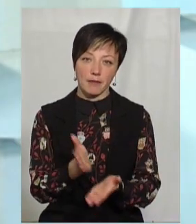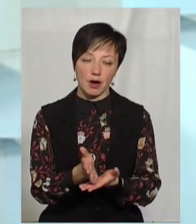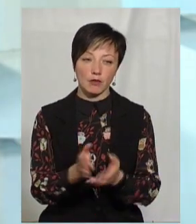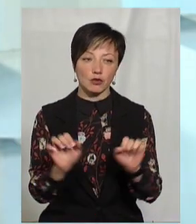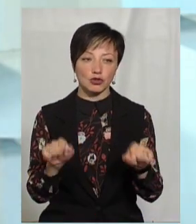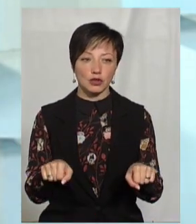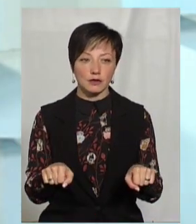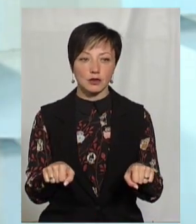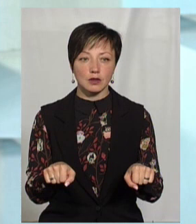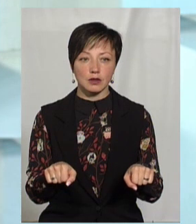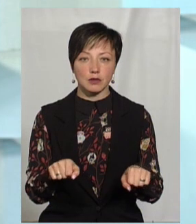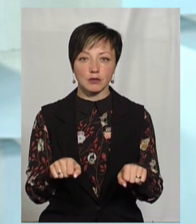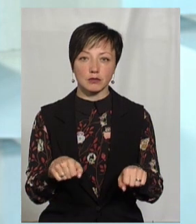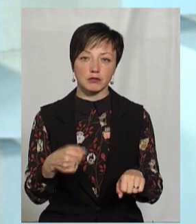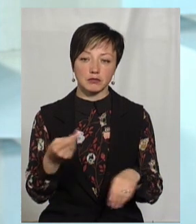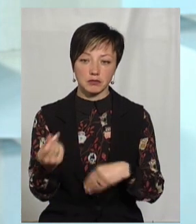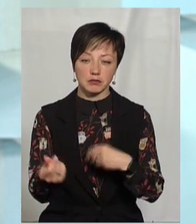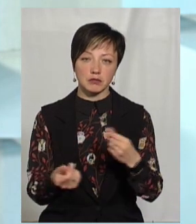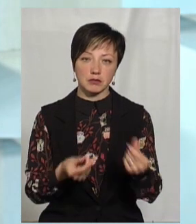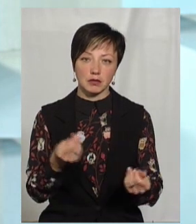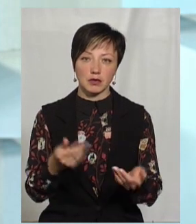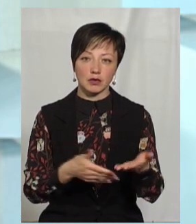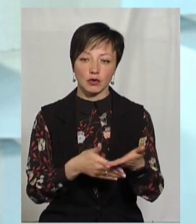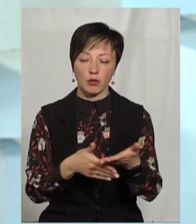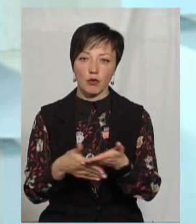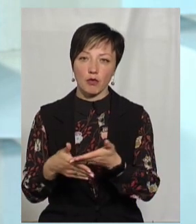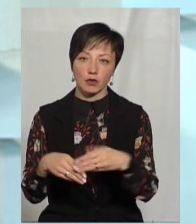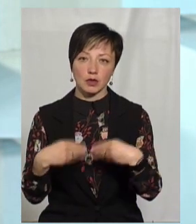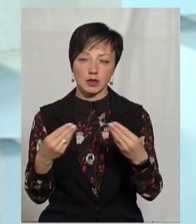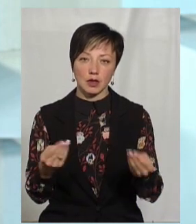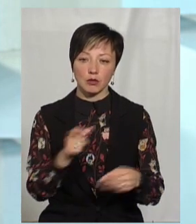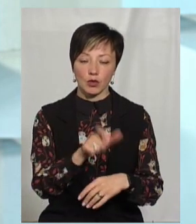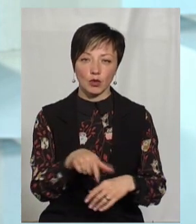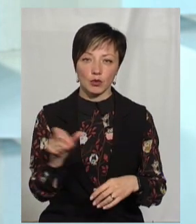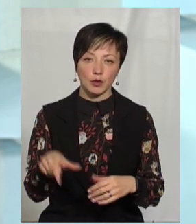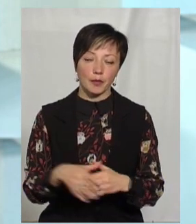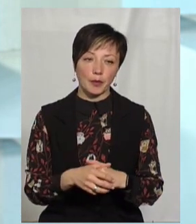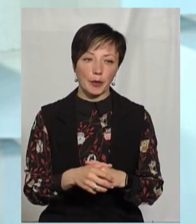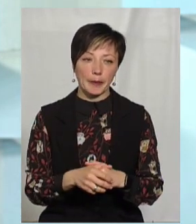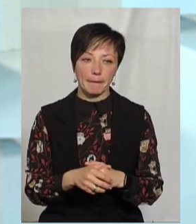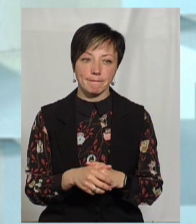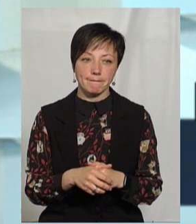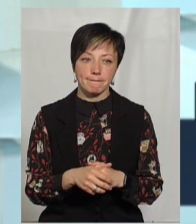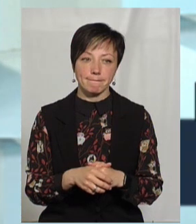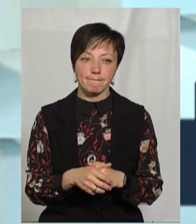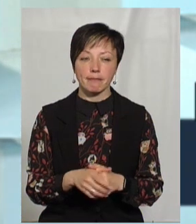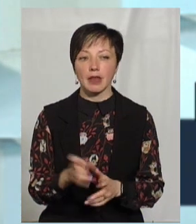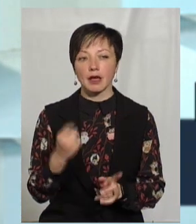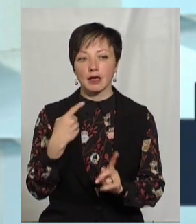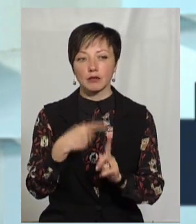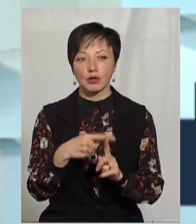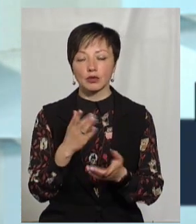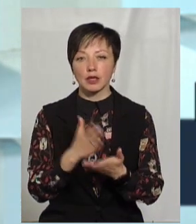маємо можливість покривати допомогу, яку ми надаємо людям. Плюс є